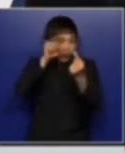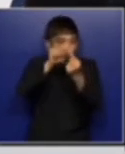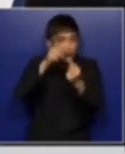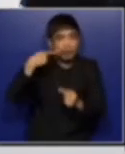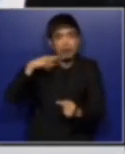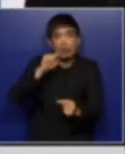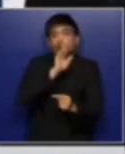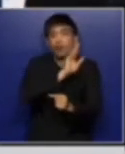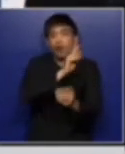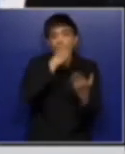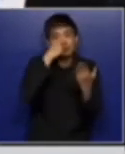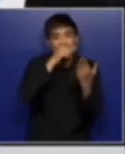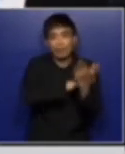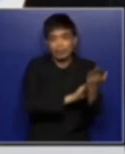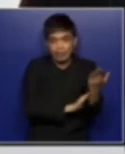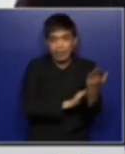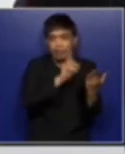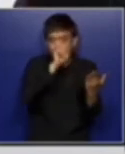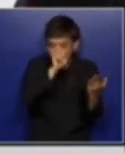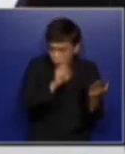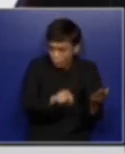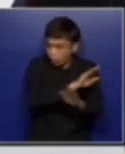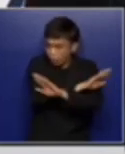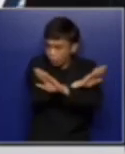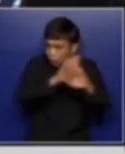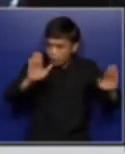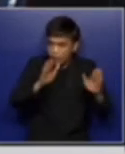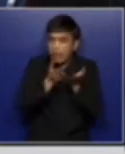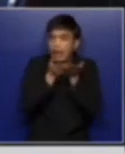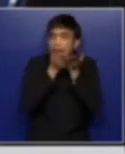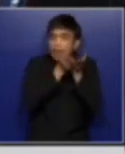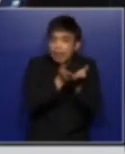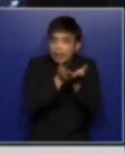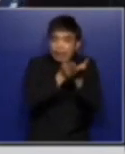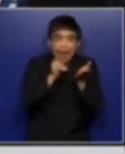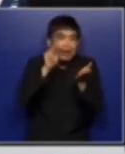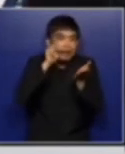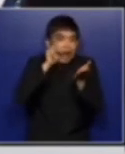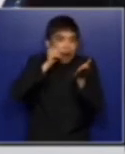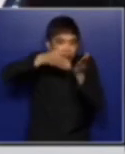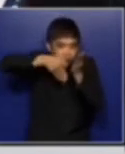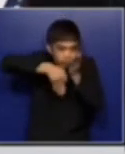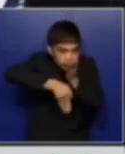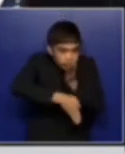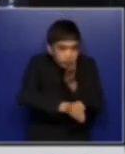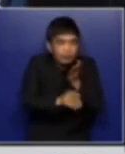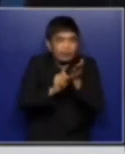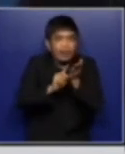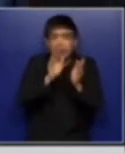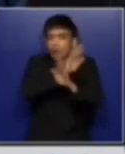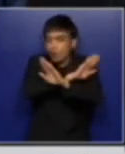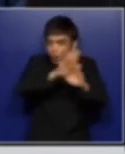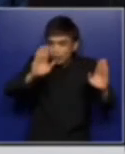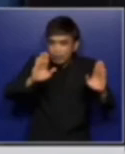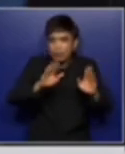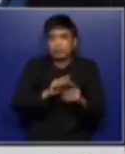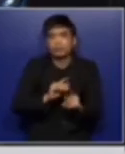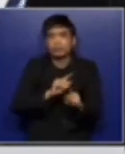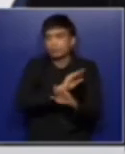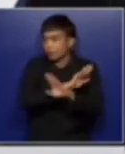ท่านต้องเลิกครับเรือดำน้ำสองลำ 22,500 ล้านเนี่ยท่านต้องเลิก